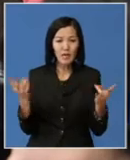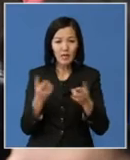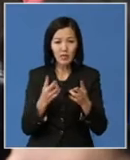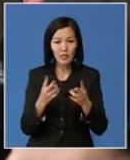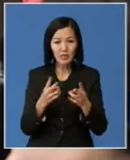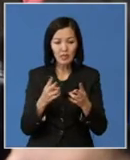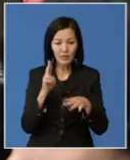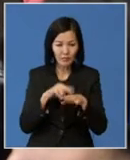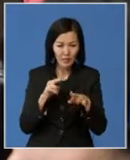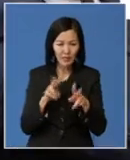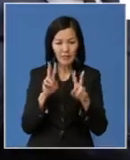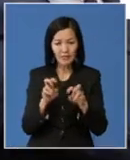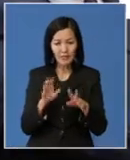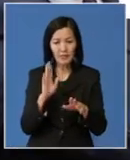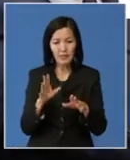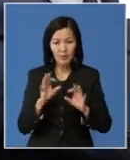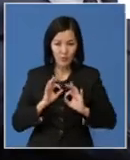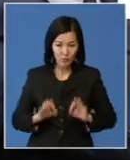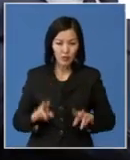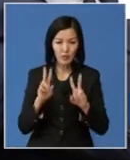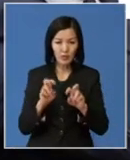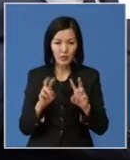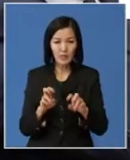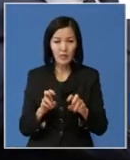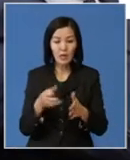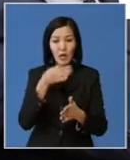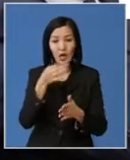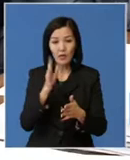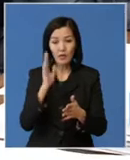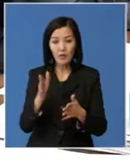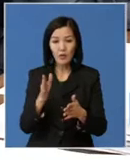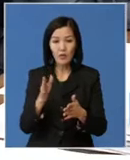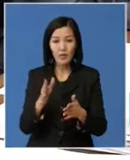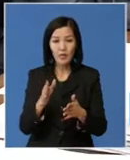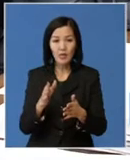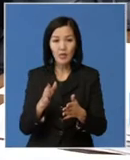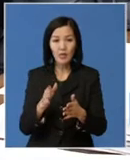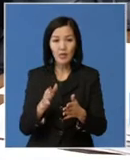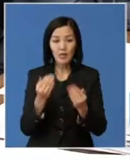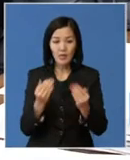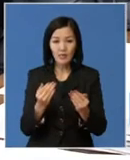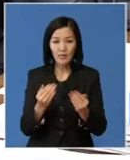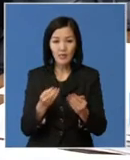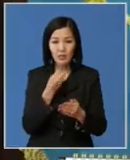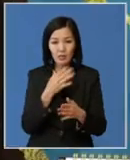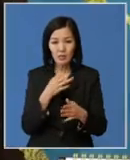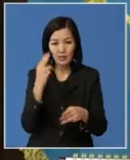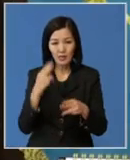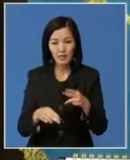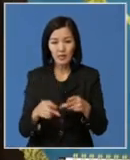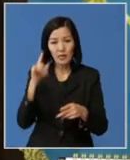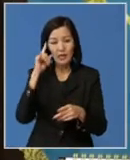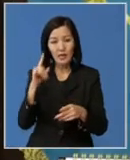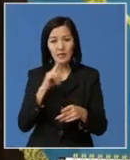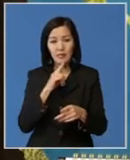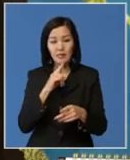тексеріп жатыр. Артынша ресми жауабы берілетін болады. Осылайша қату басталған жиын тату аяқталғандай. Қазақта